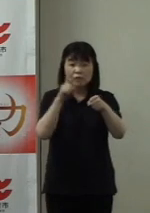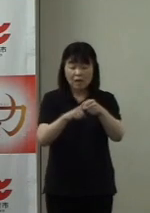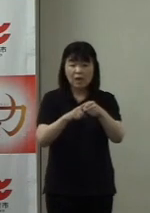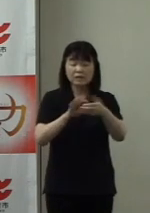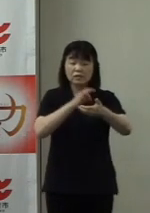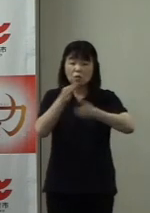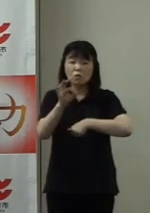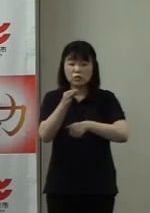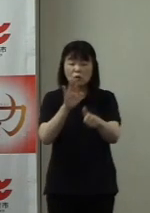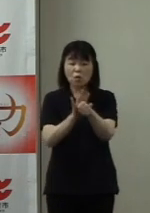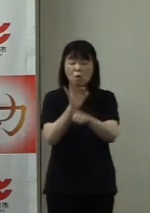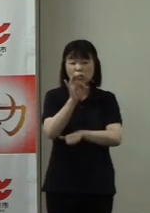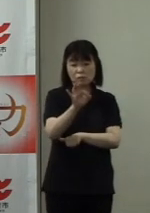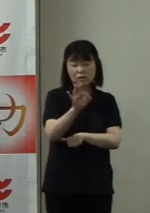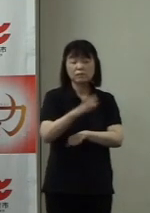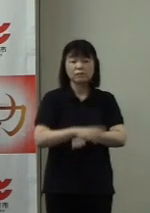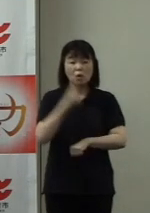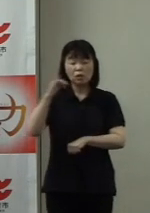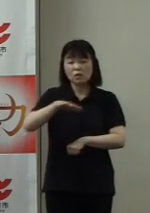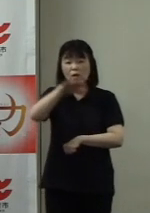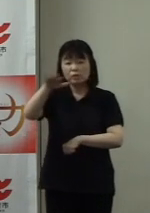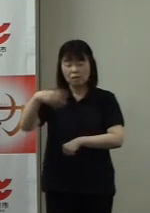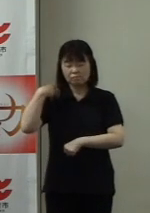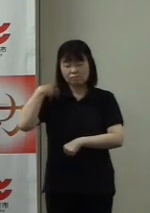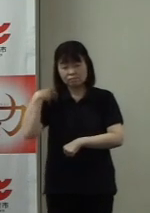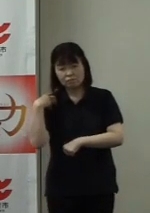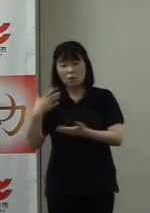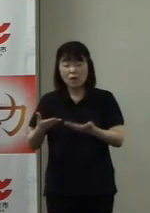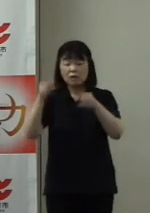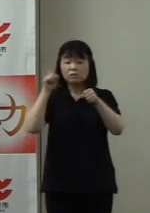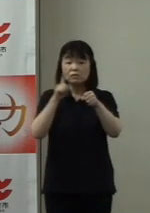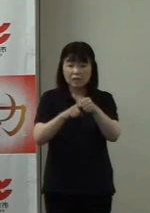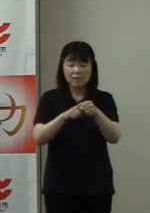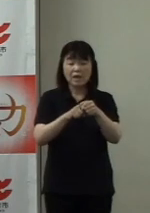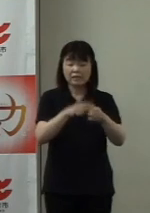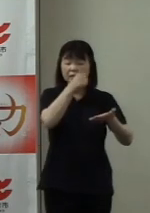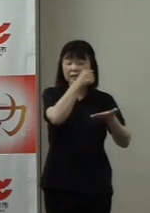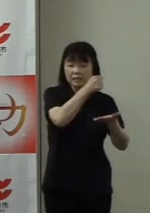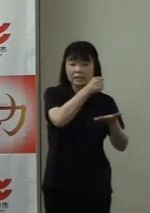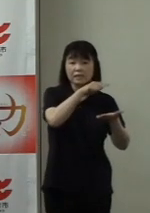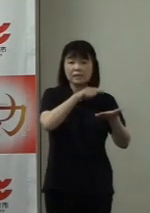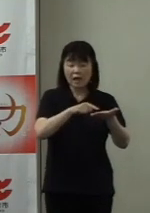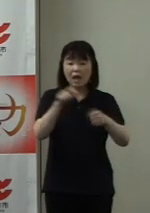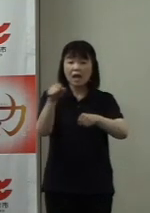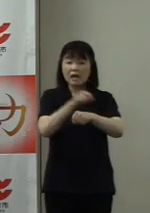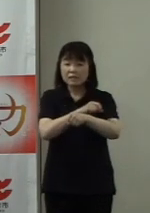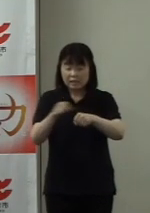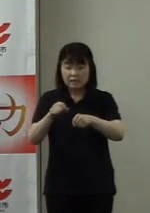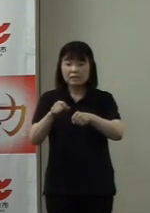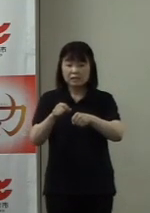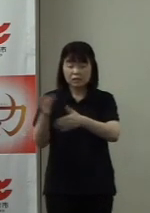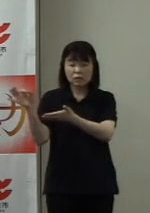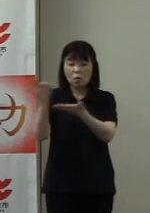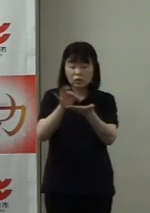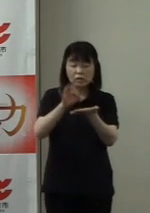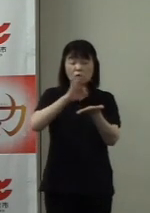。保護者の皆さんの負担の軽減を図るため基金やこの臨時交付金を活用をした